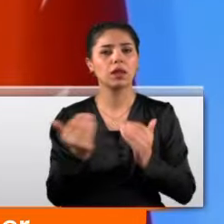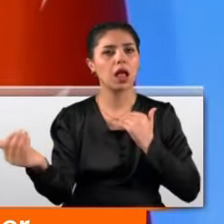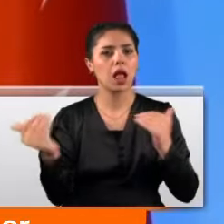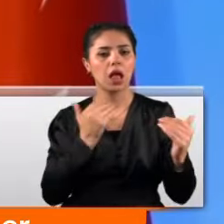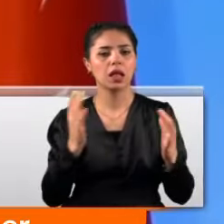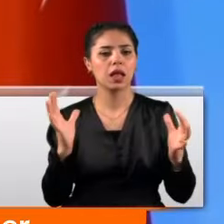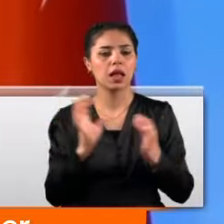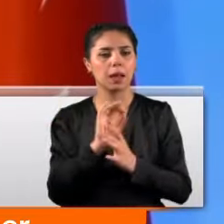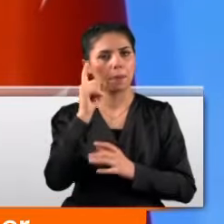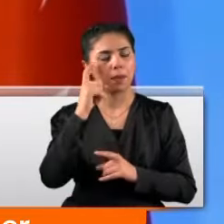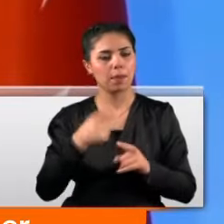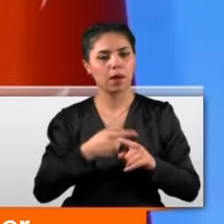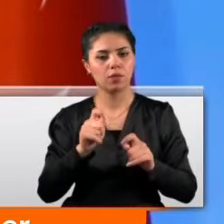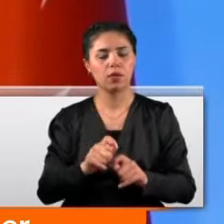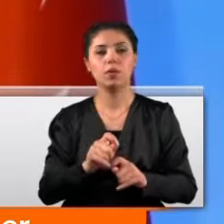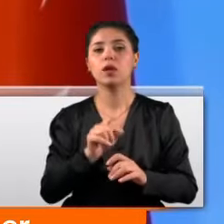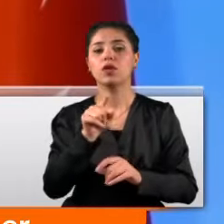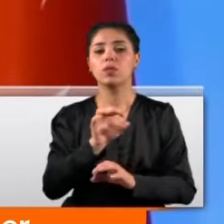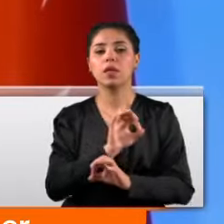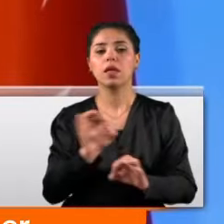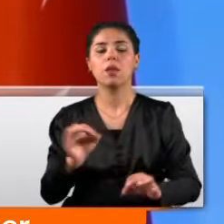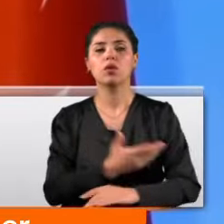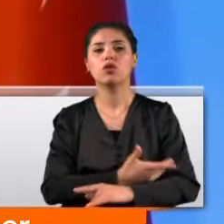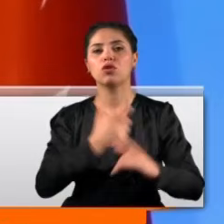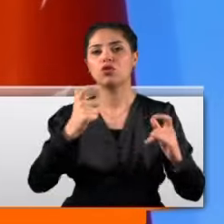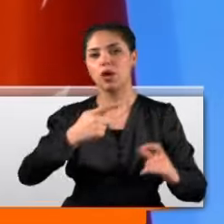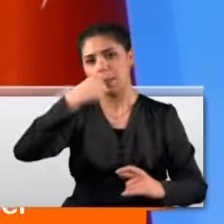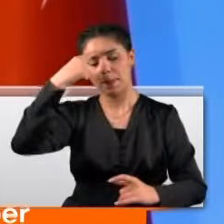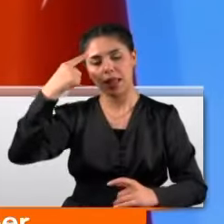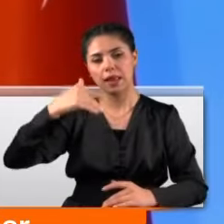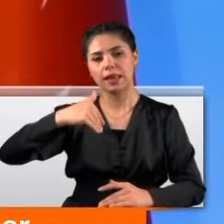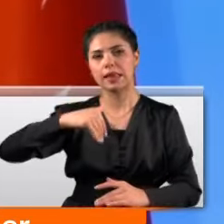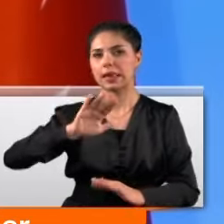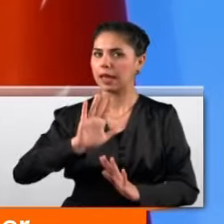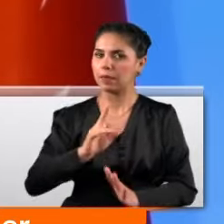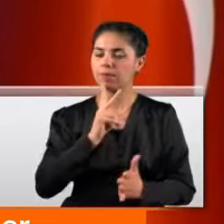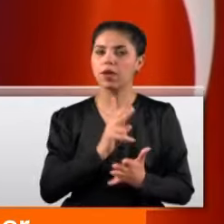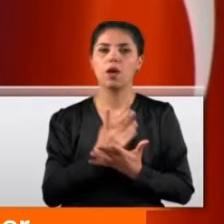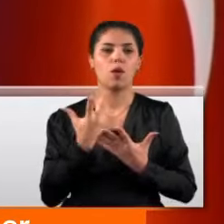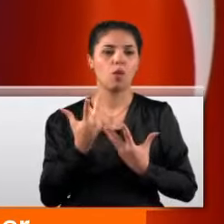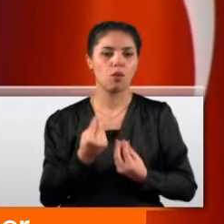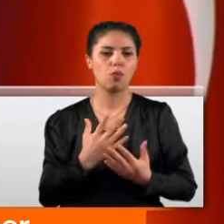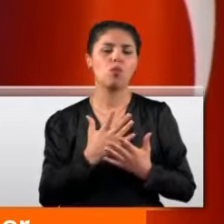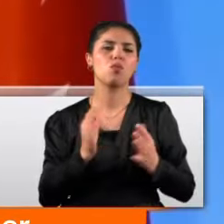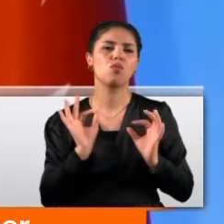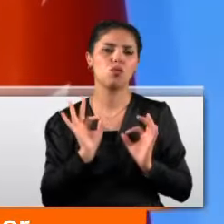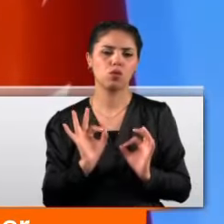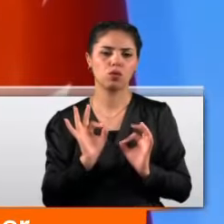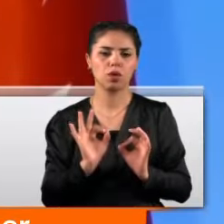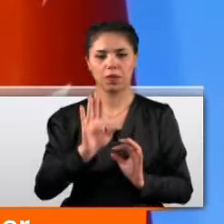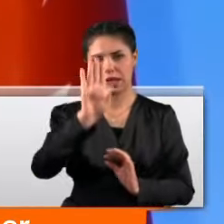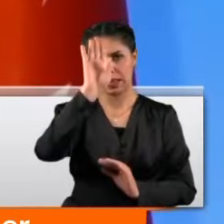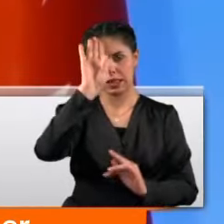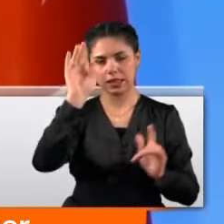arkadaşlar henüz hangi şehir olduğu noktasında bir kararımız yok. Büyük ihtimalle